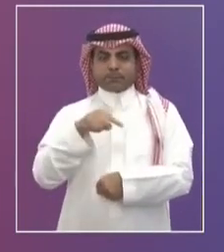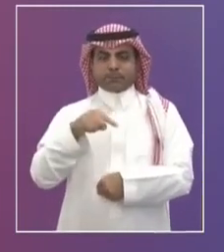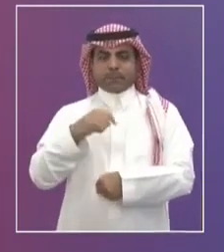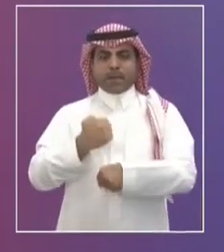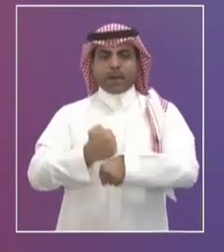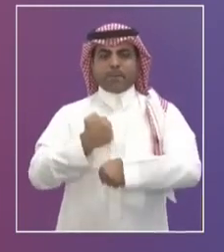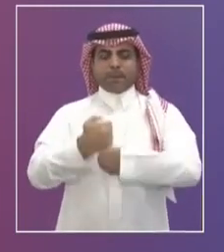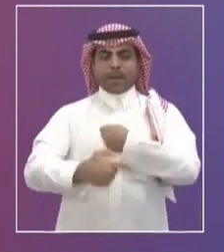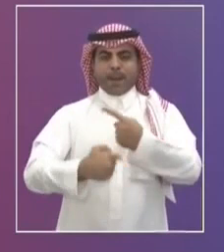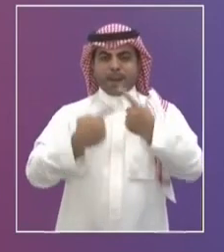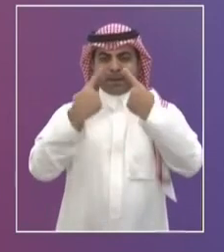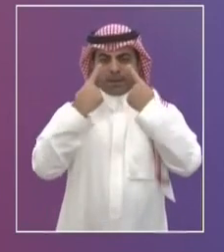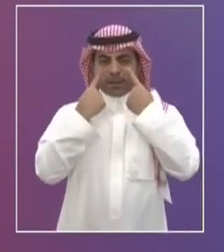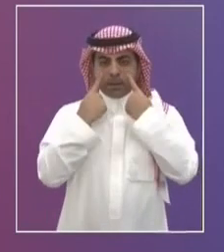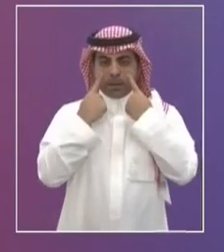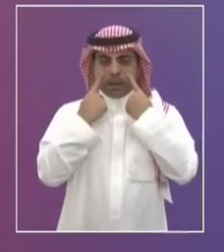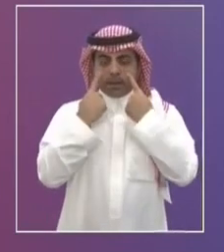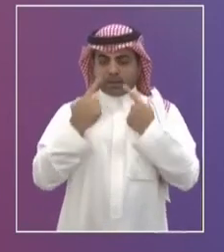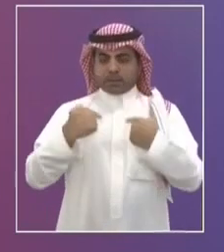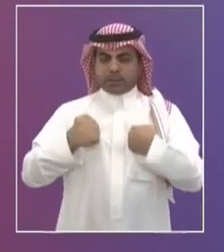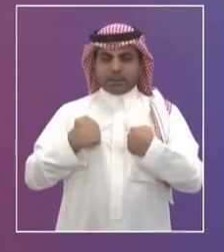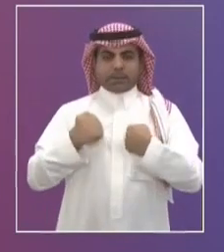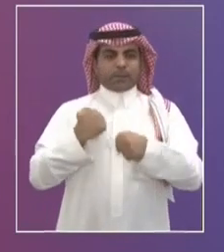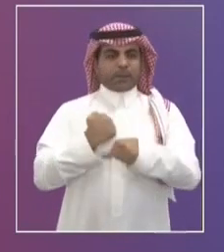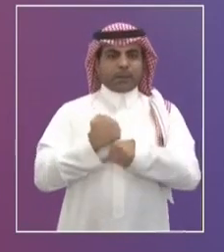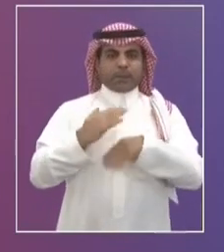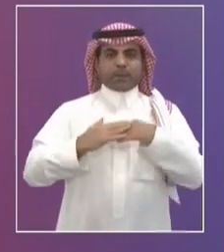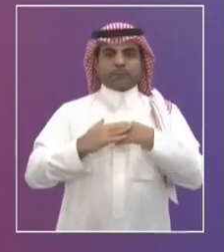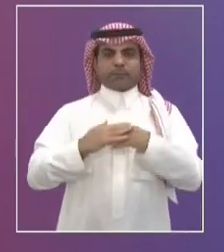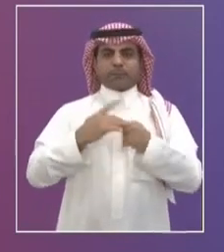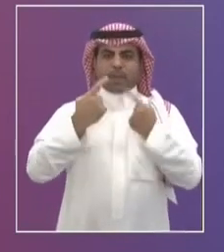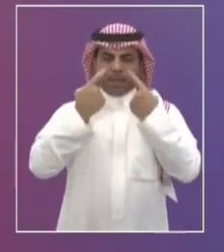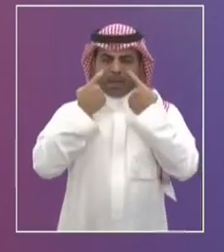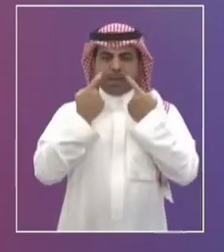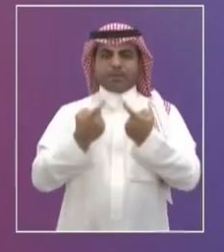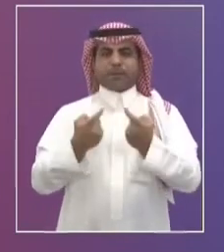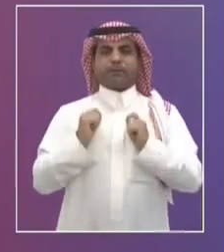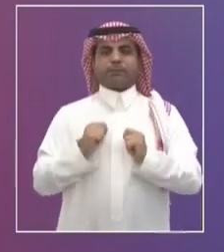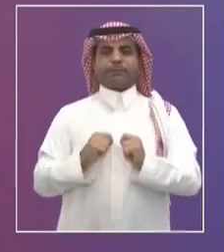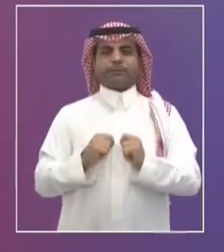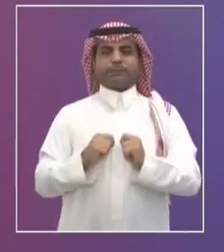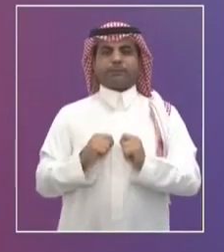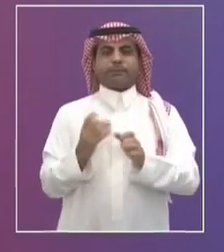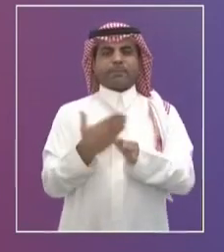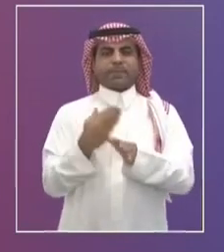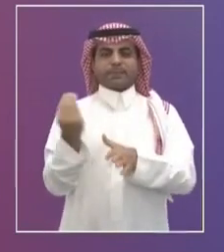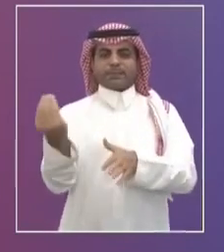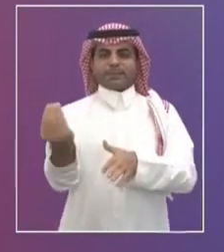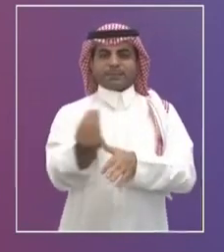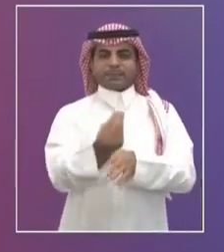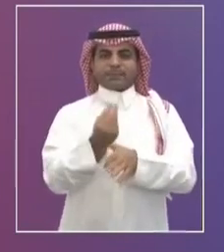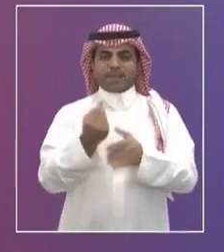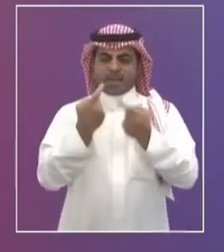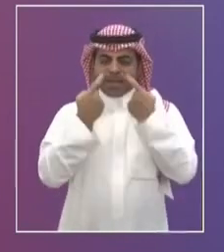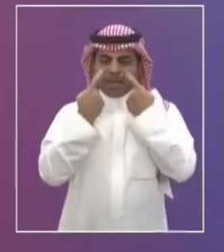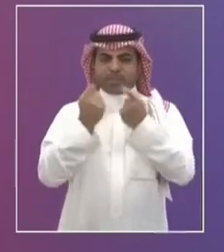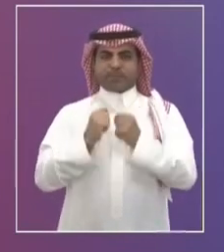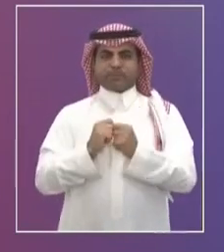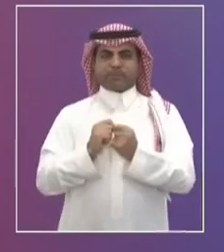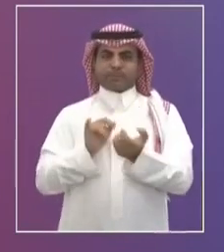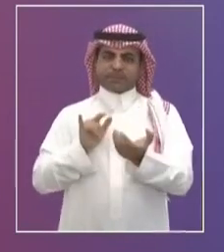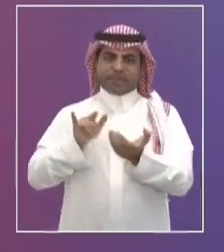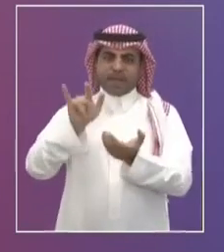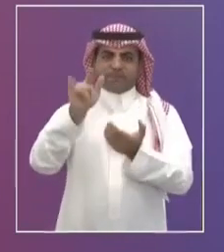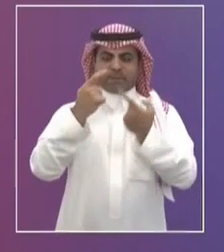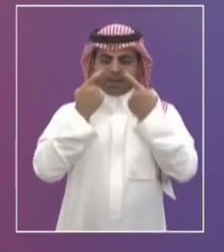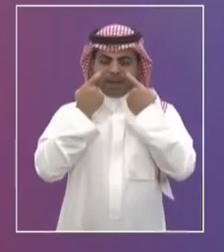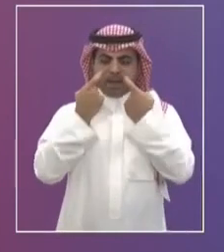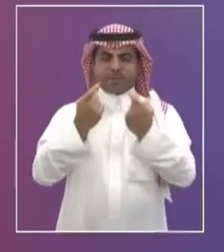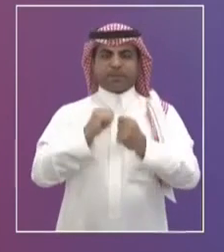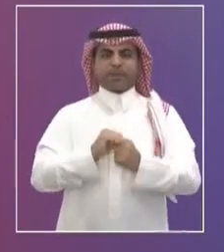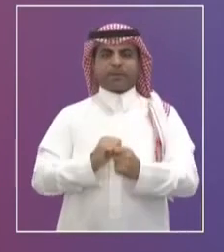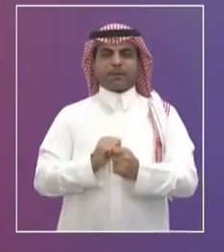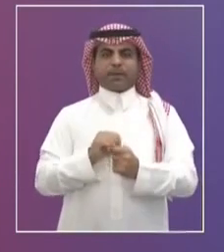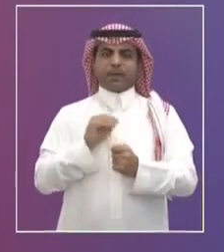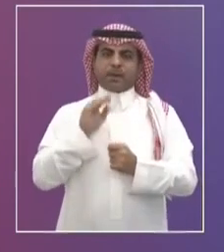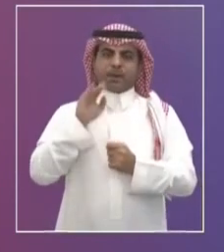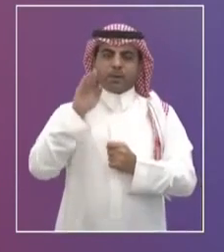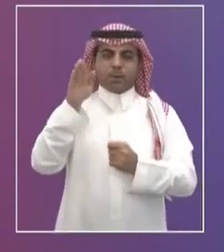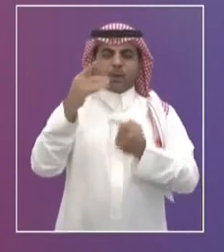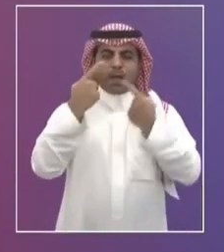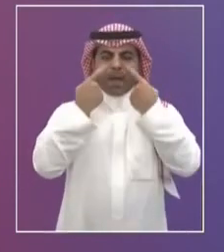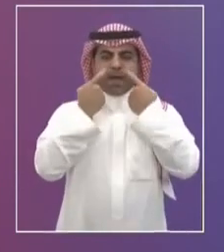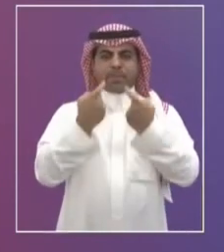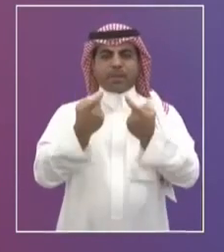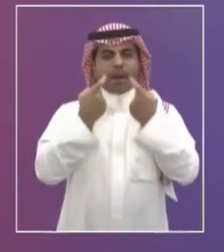مناشطنا الحياتية بحذر، بما فيها أن نتنزه بحذر، أن نسافر بحذر، أن نتحرك